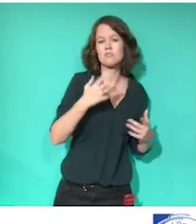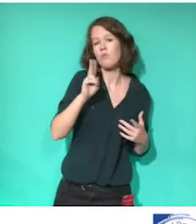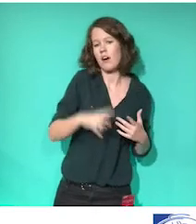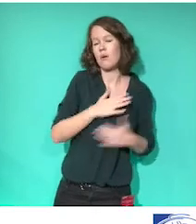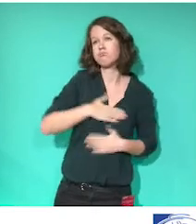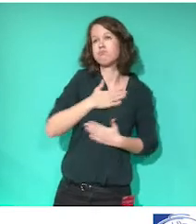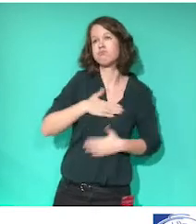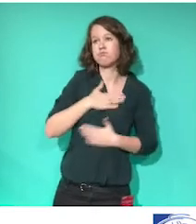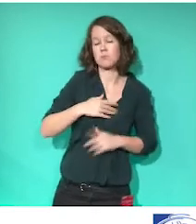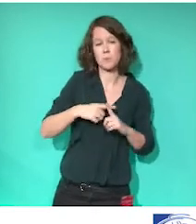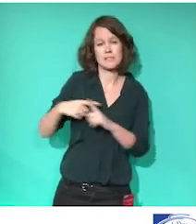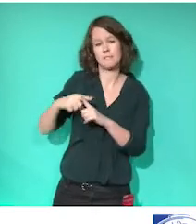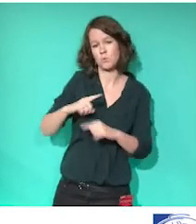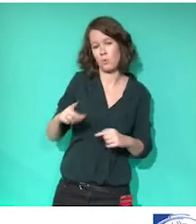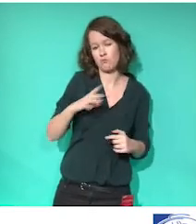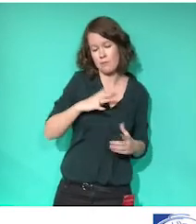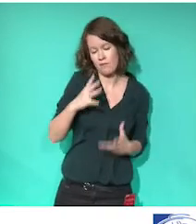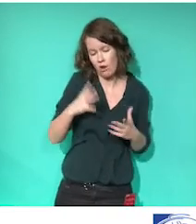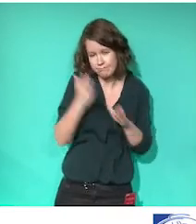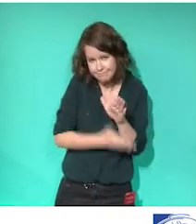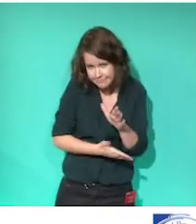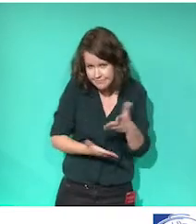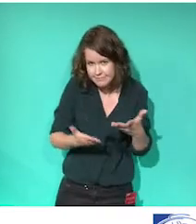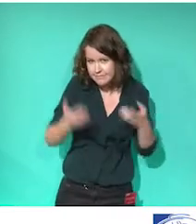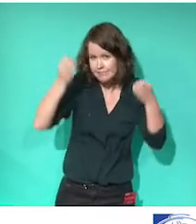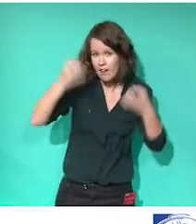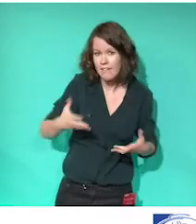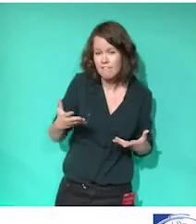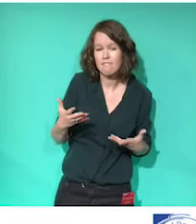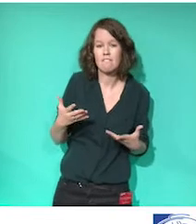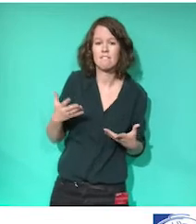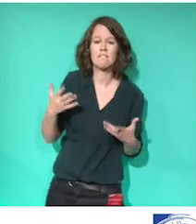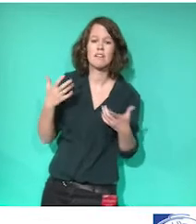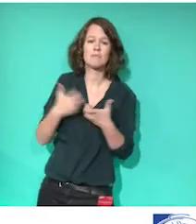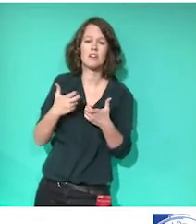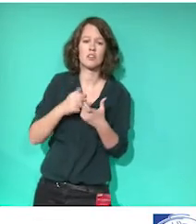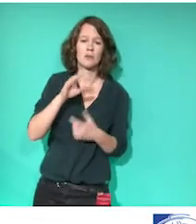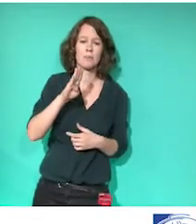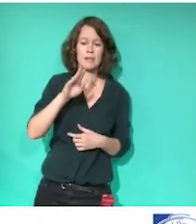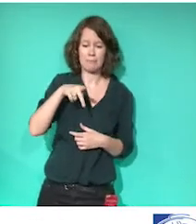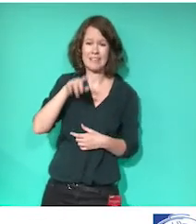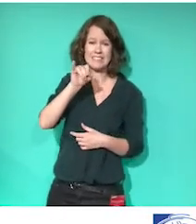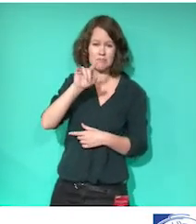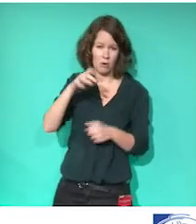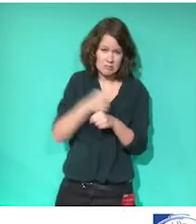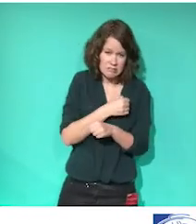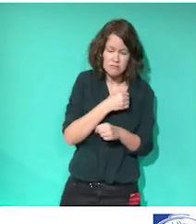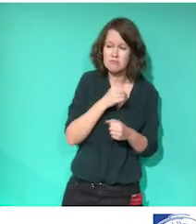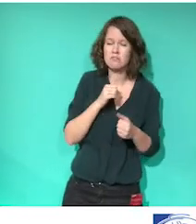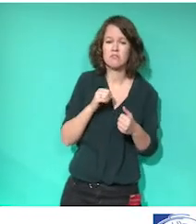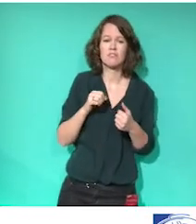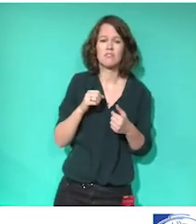satisfaction. Il y a des sujets, je n'ai pas pu arriver totalement à emporter, par exemple, la BPI dans la Banque